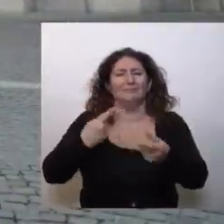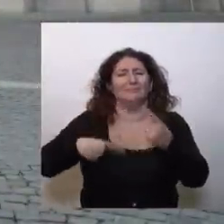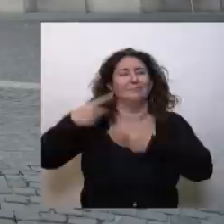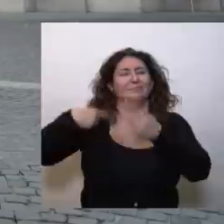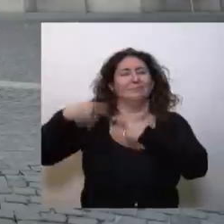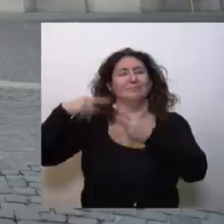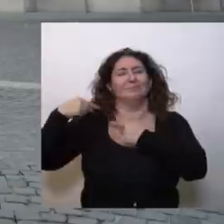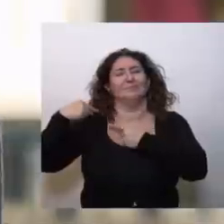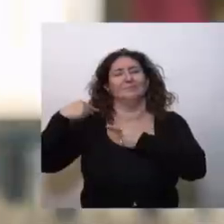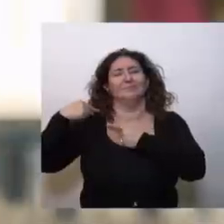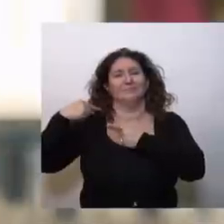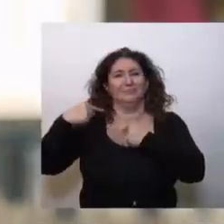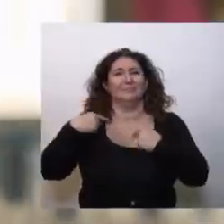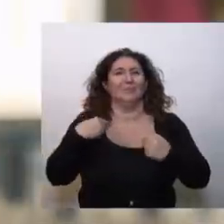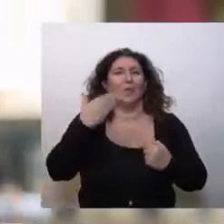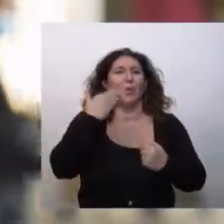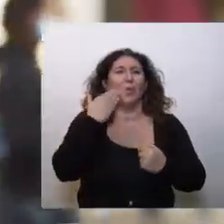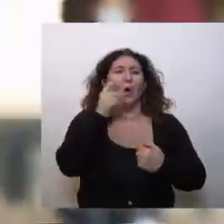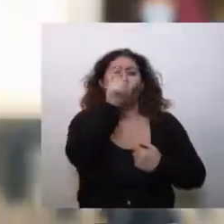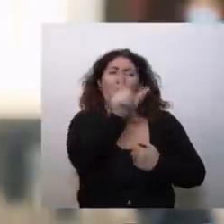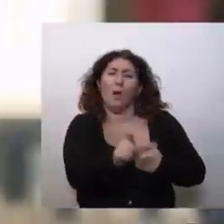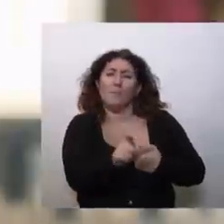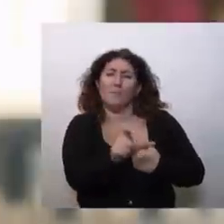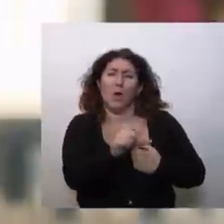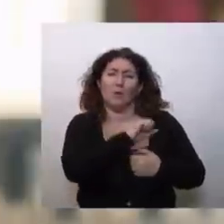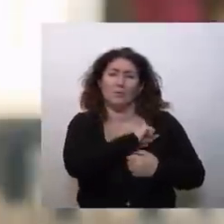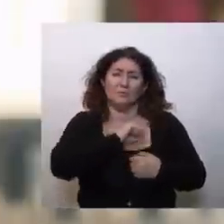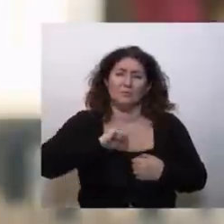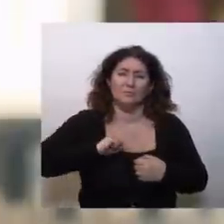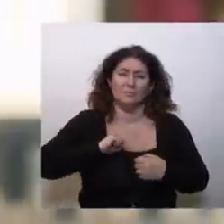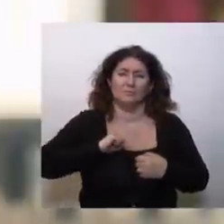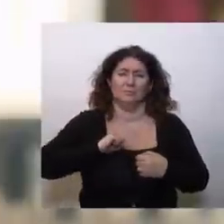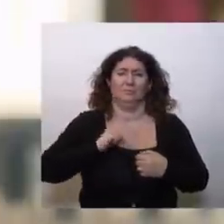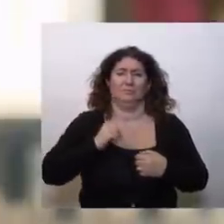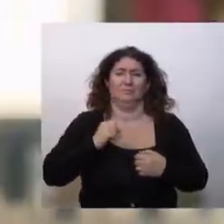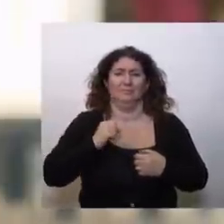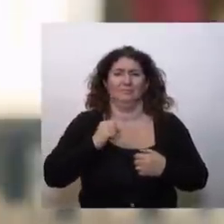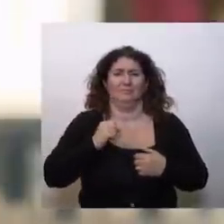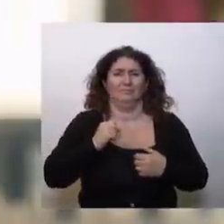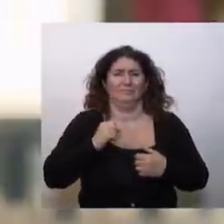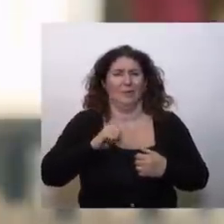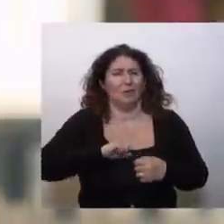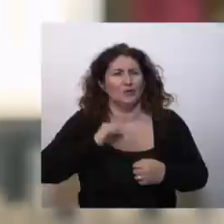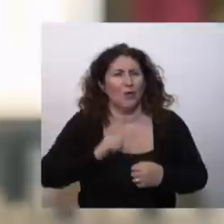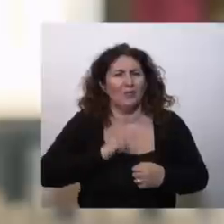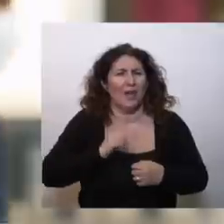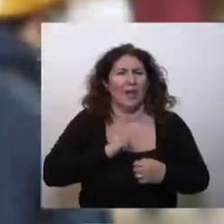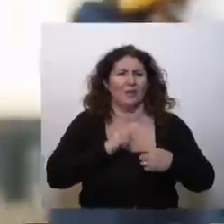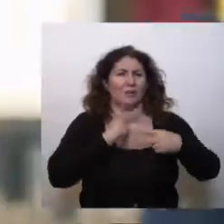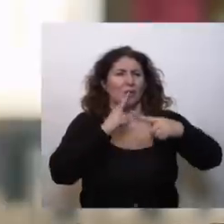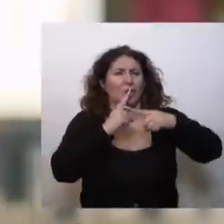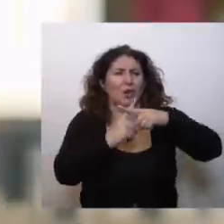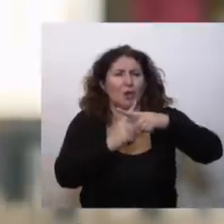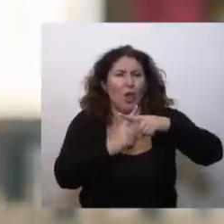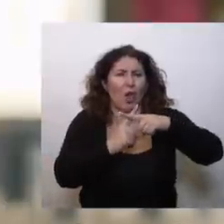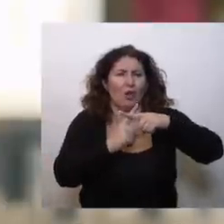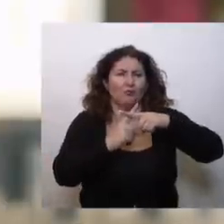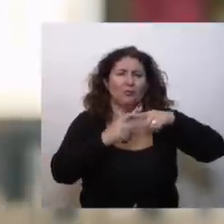di quest'uomo che ha patito, che ha sofferto, che è stato crocifisso, insomma tutto è